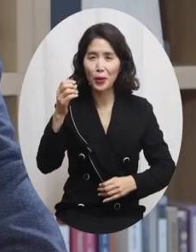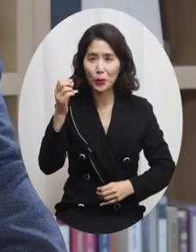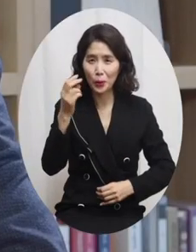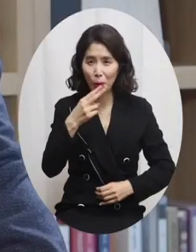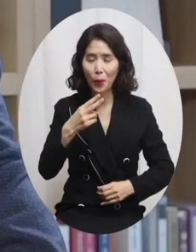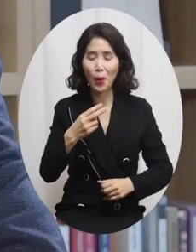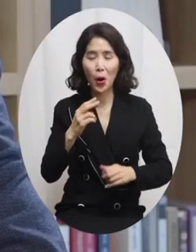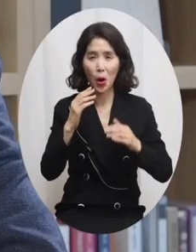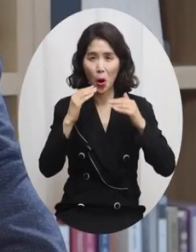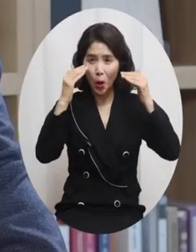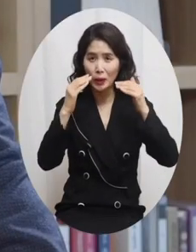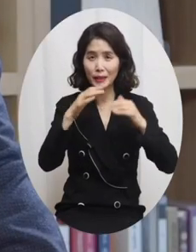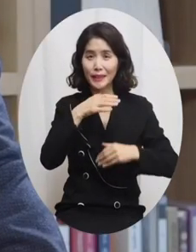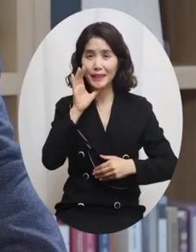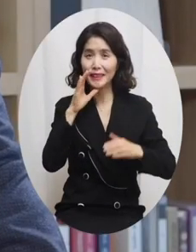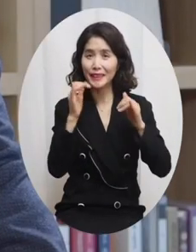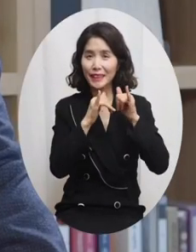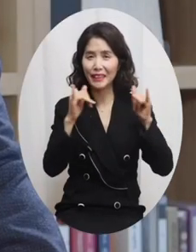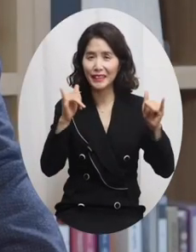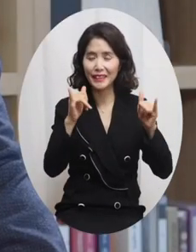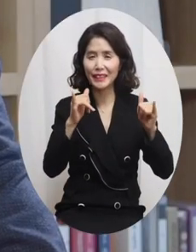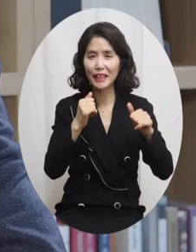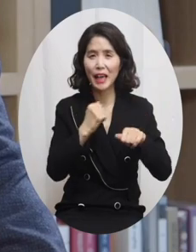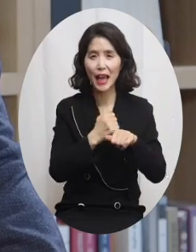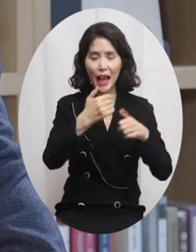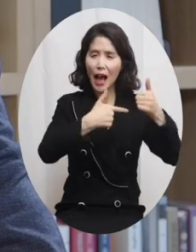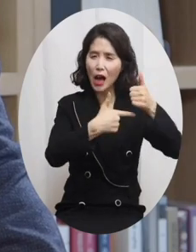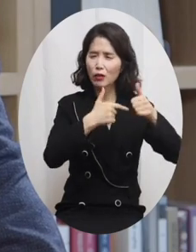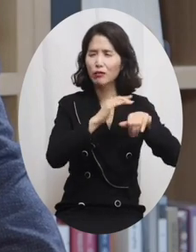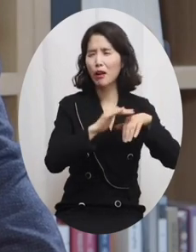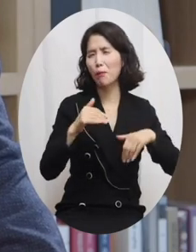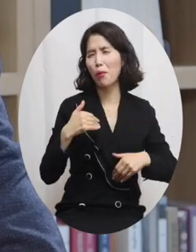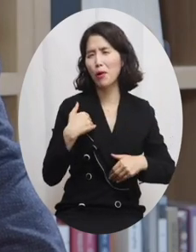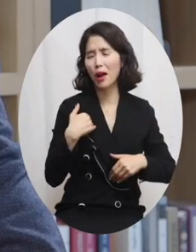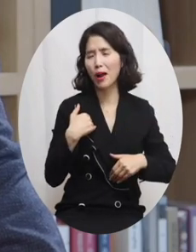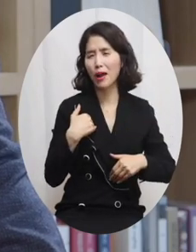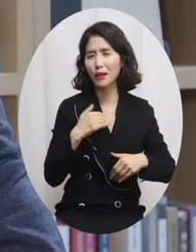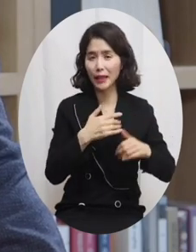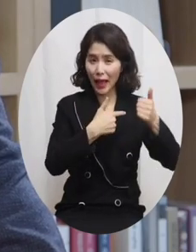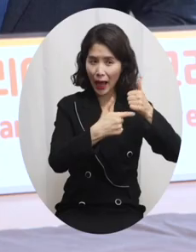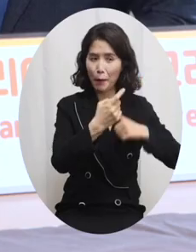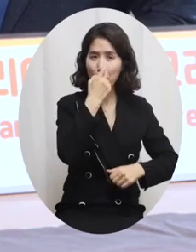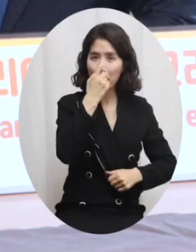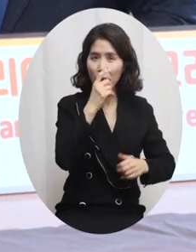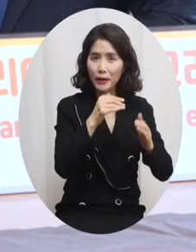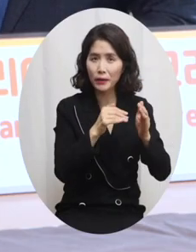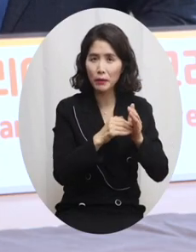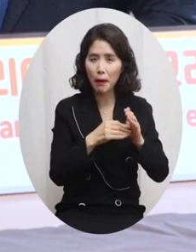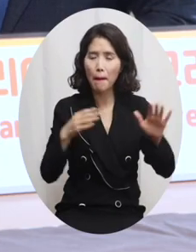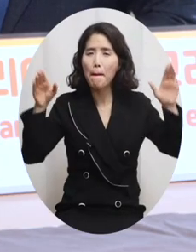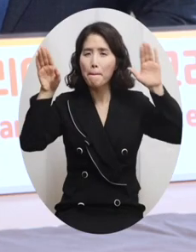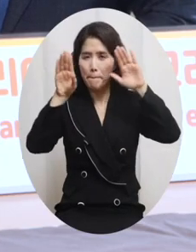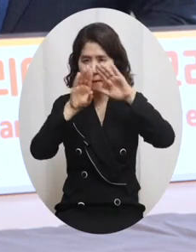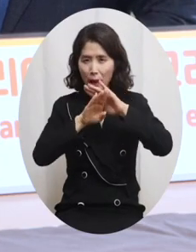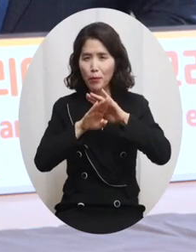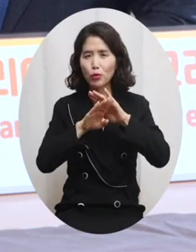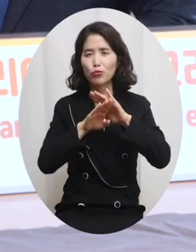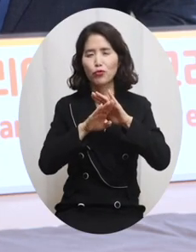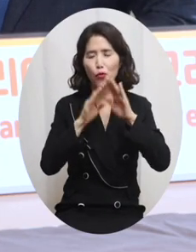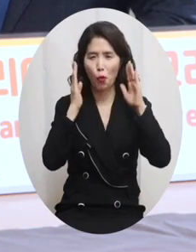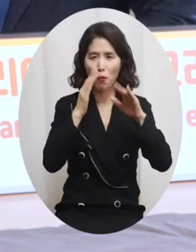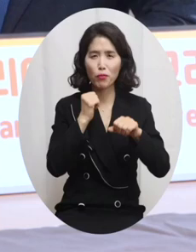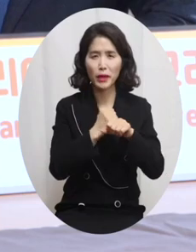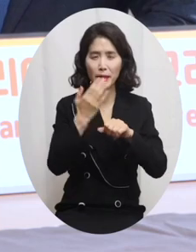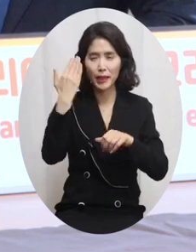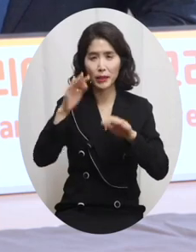그 어르신들이 이제 그 한글을 모르셔서 문예 교실을 하는데 야간에도 저희가 엽니다.